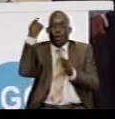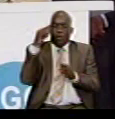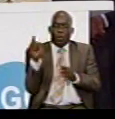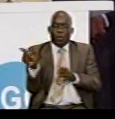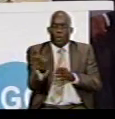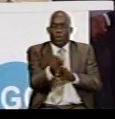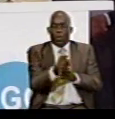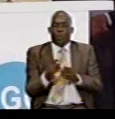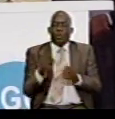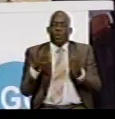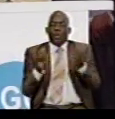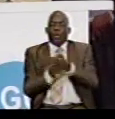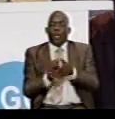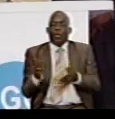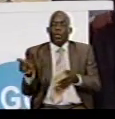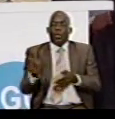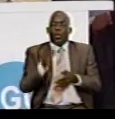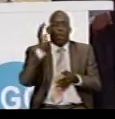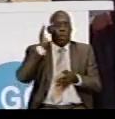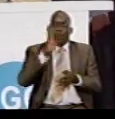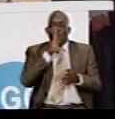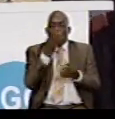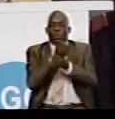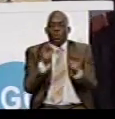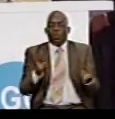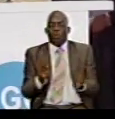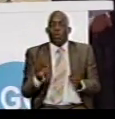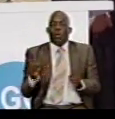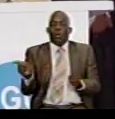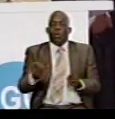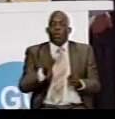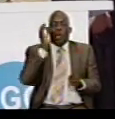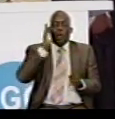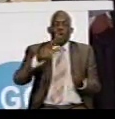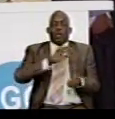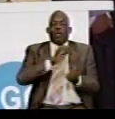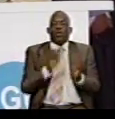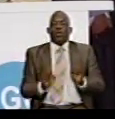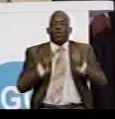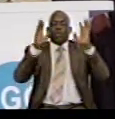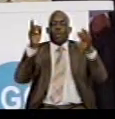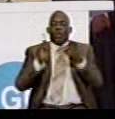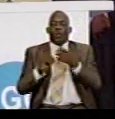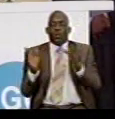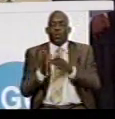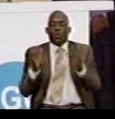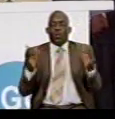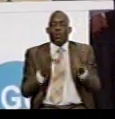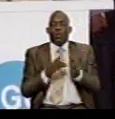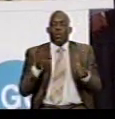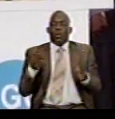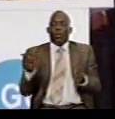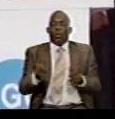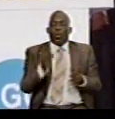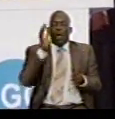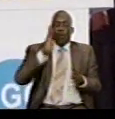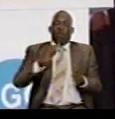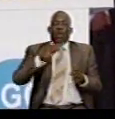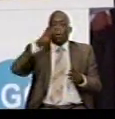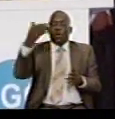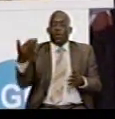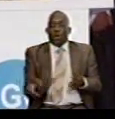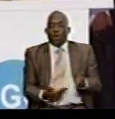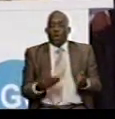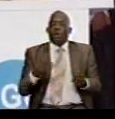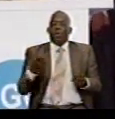eux. That they will be saved. Qu'ils soient sauvés. They will surrender to Jesus. Qu'ils abandonnent leur vie à Jésus. They will welcome the Son of Man into their lives. Qu'ils